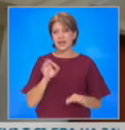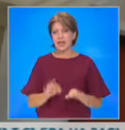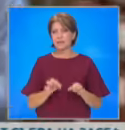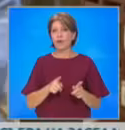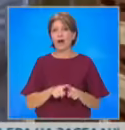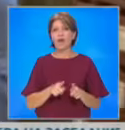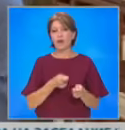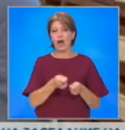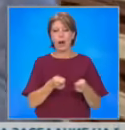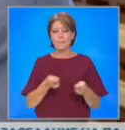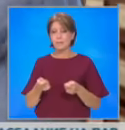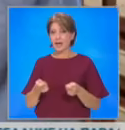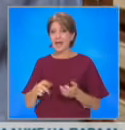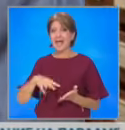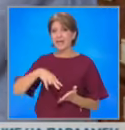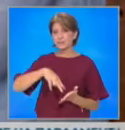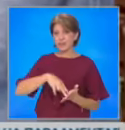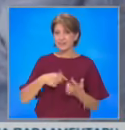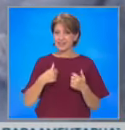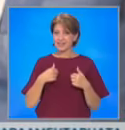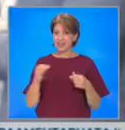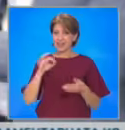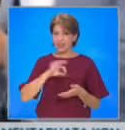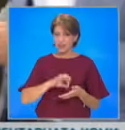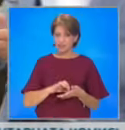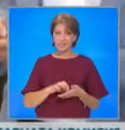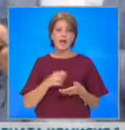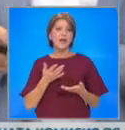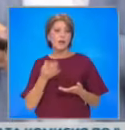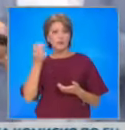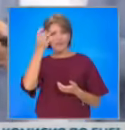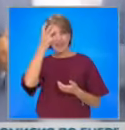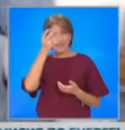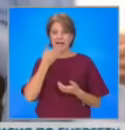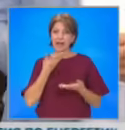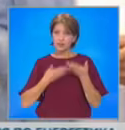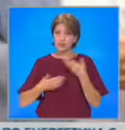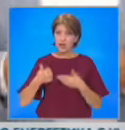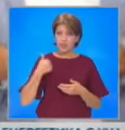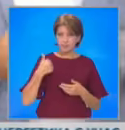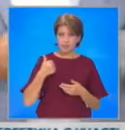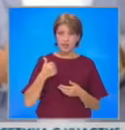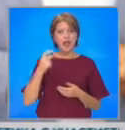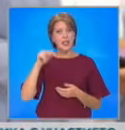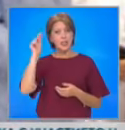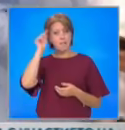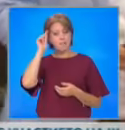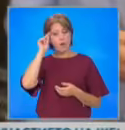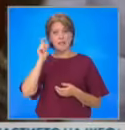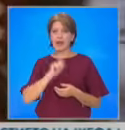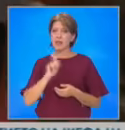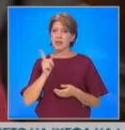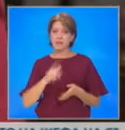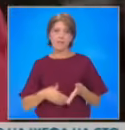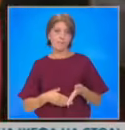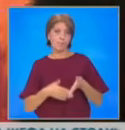предизборна кампания. Изправи се БГ, ние идваме, които в неделя разговаряха с БСП, напомниха, че няма да подкрепят правителство с третия